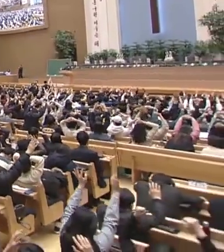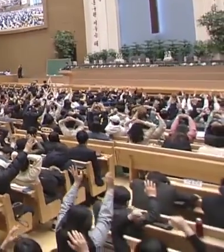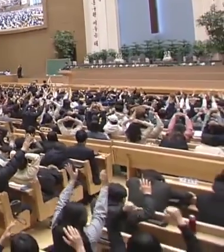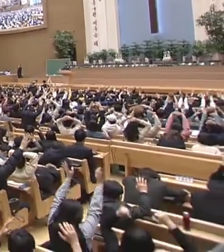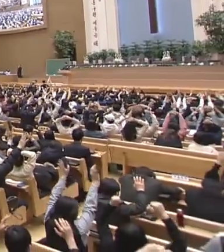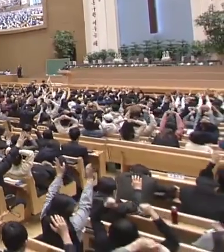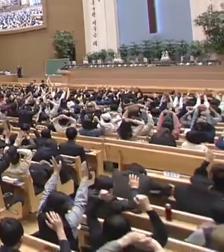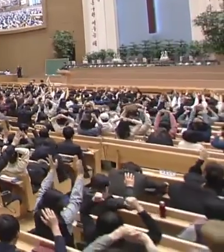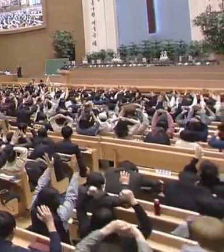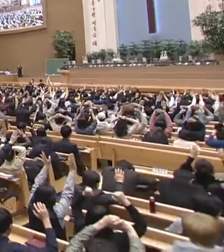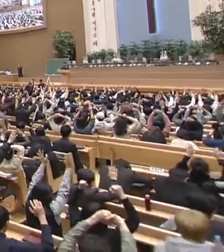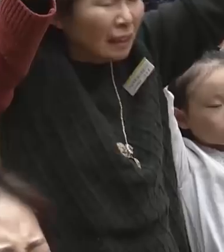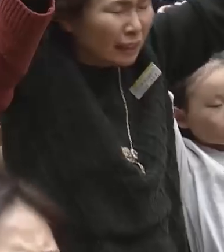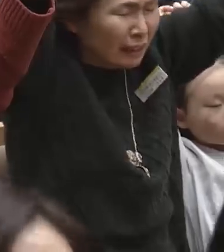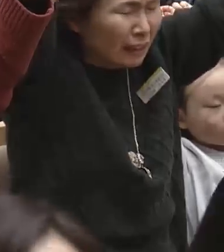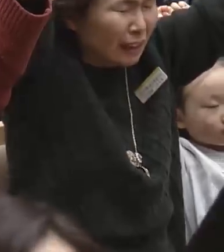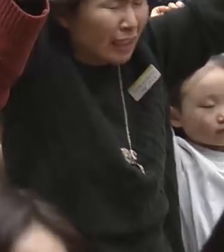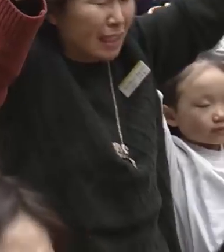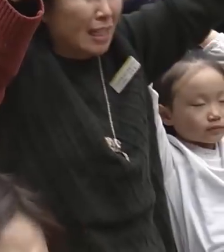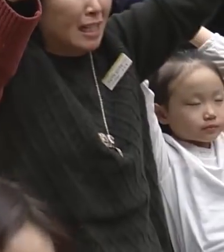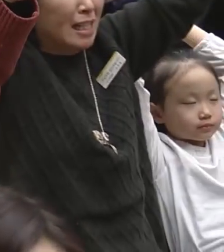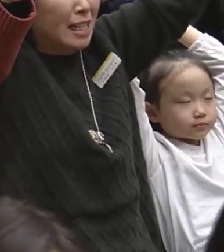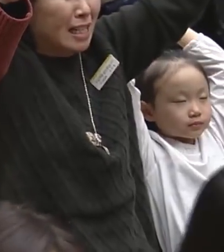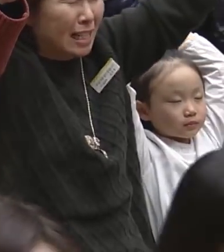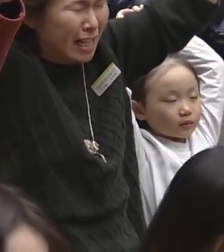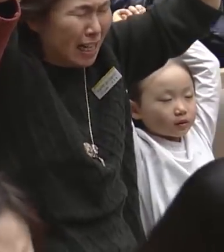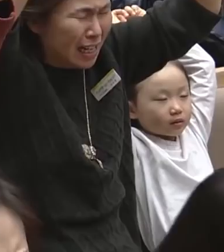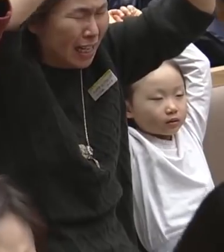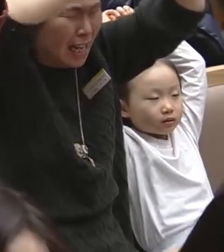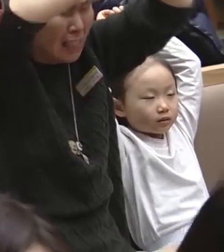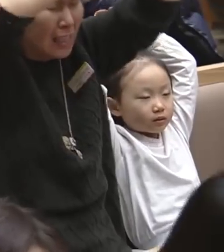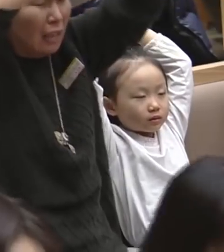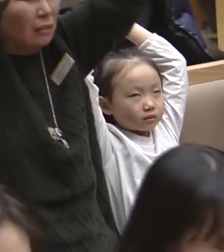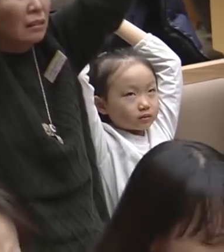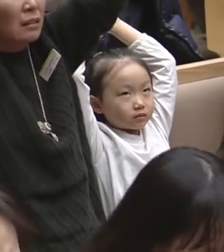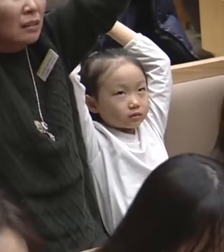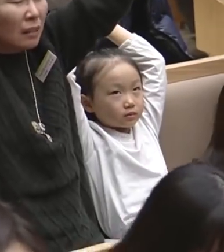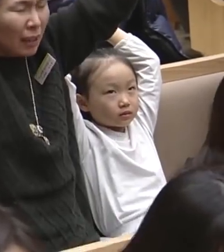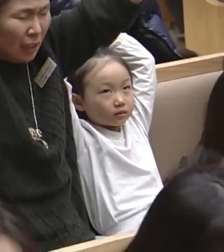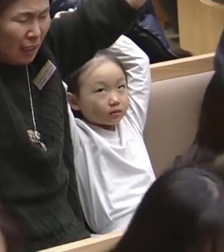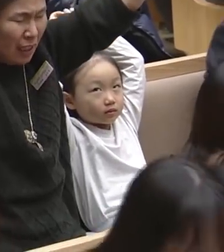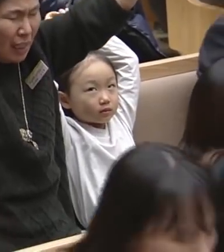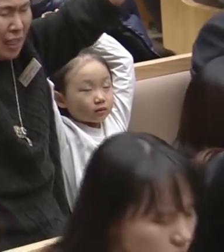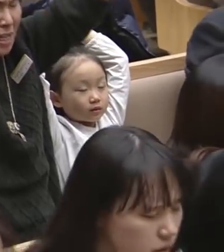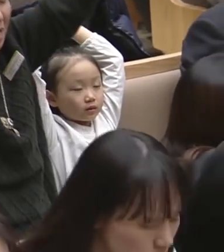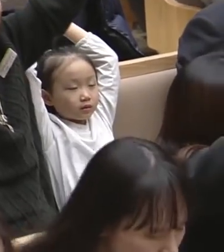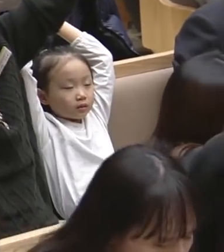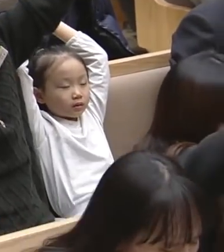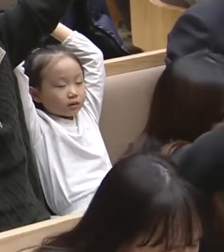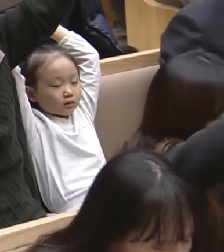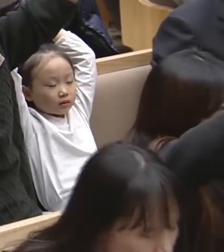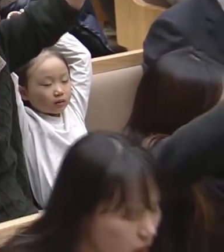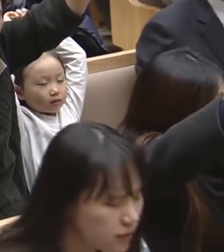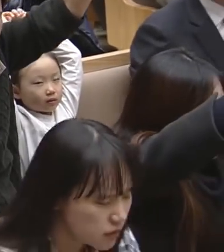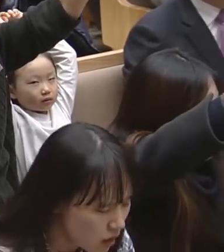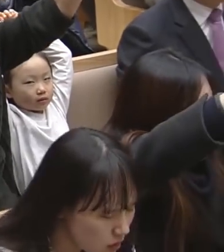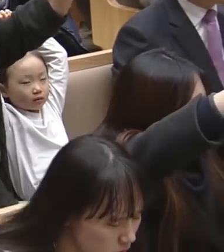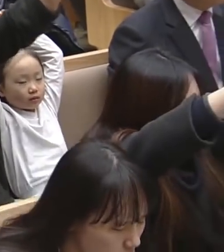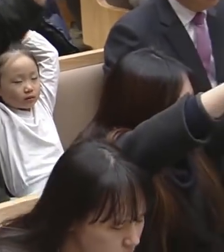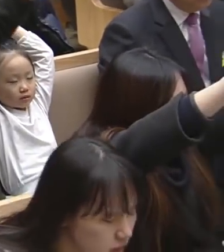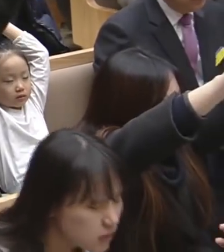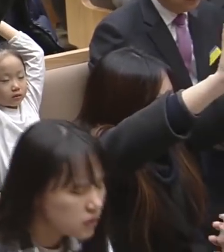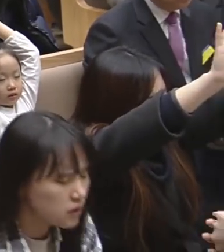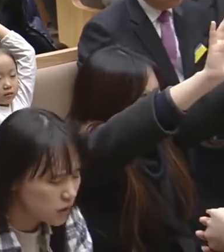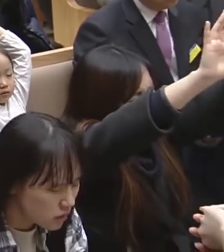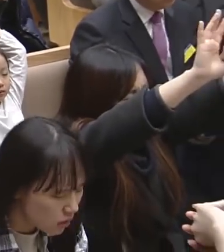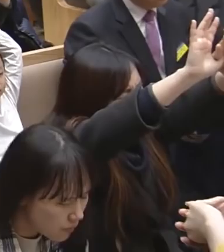하나님의 말씀을 생각하지 않고 내 삶대로 내 뜻대로 내 삶의 싶은 삶대로 사는 이런 교만 가운데 오늘 말씀대로